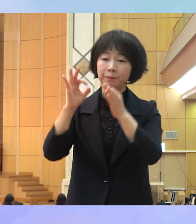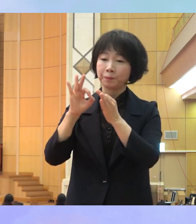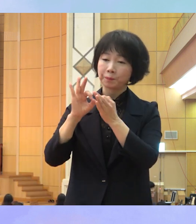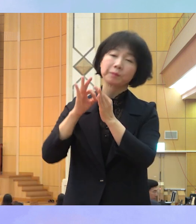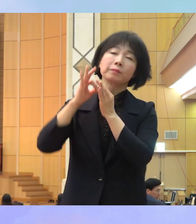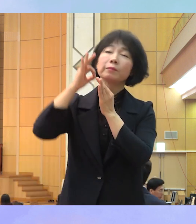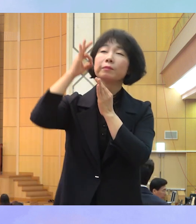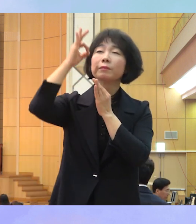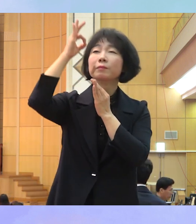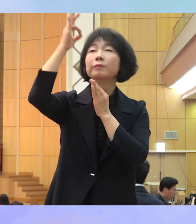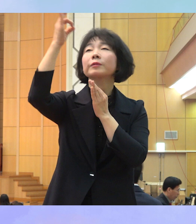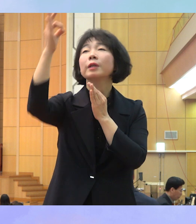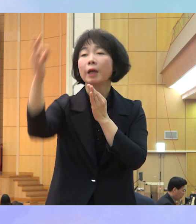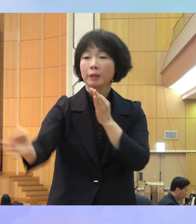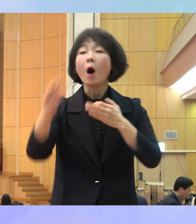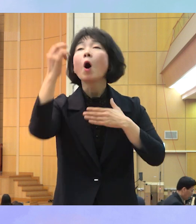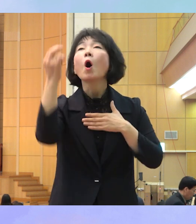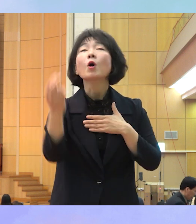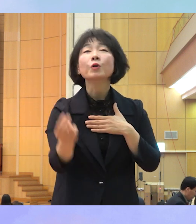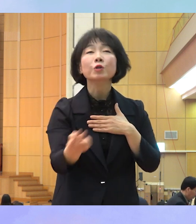주시는